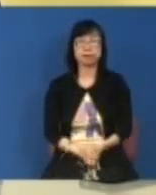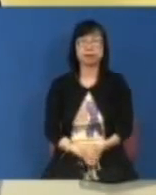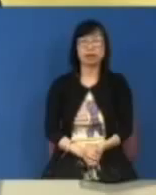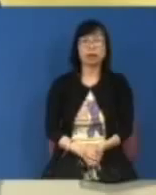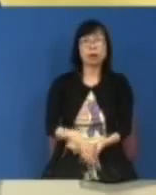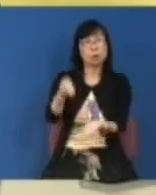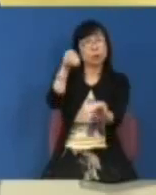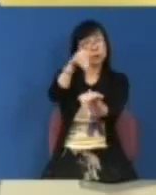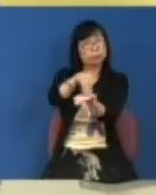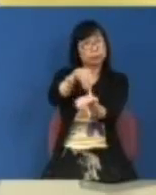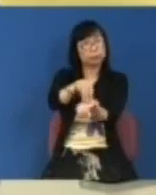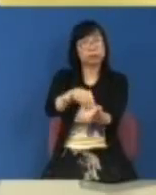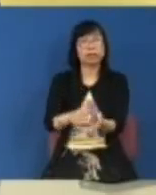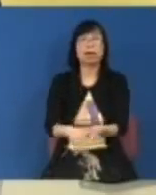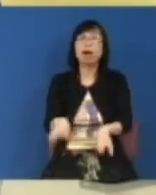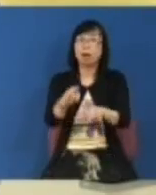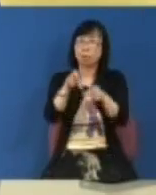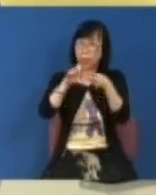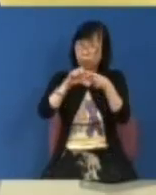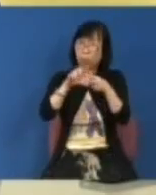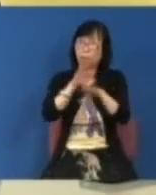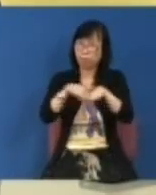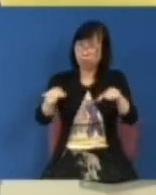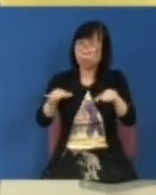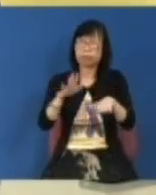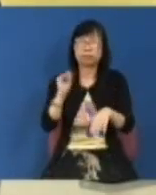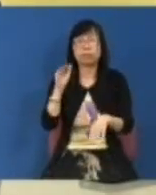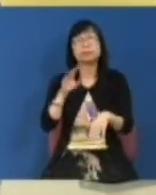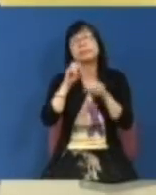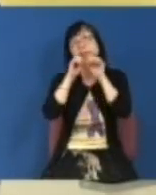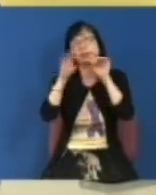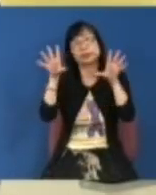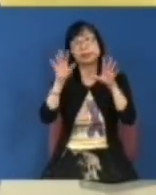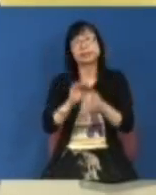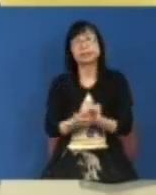切咗嗰日係完全和平，佢當然可以對外宣稱咁，佢亦都唔需要